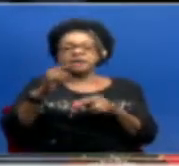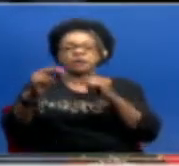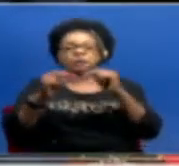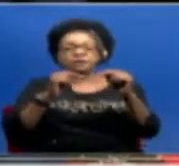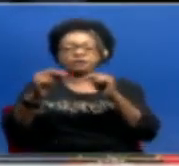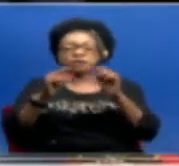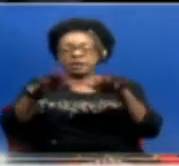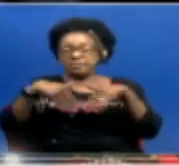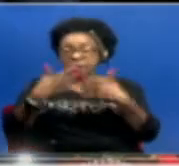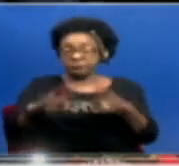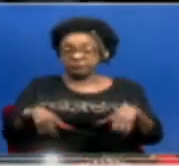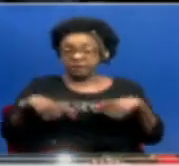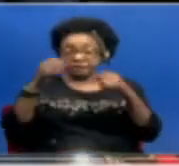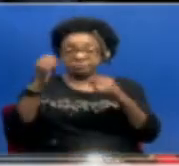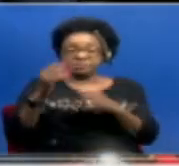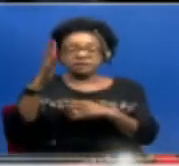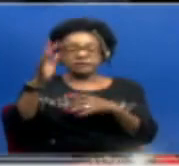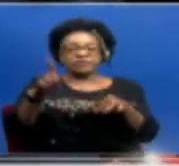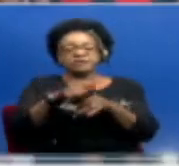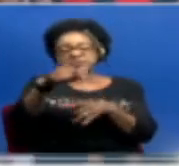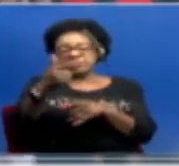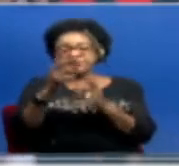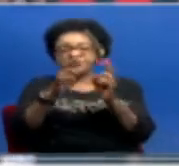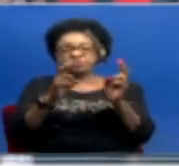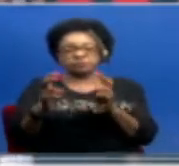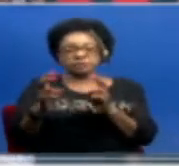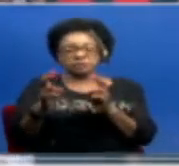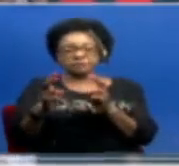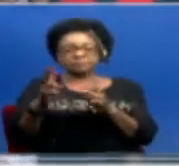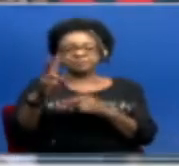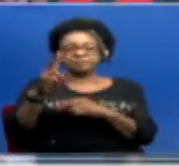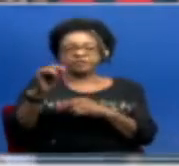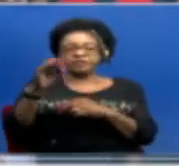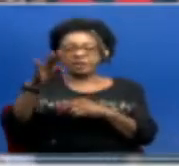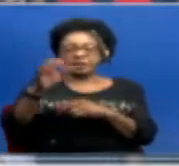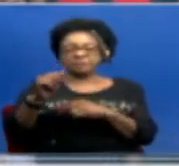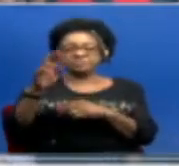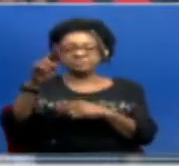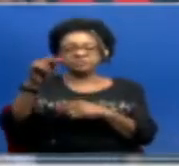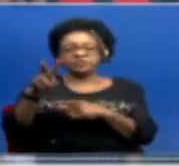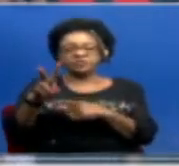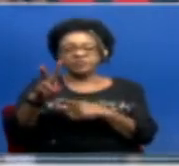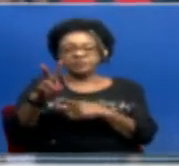gharama ya maisha na masuala mengine. Vera Mora, NTV, Nairobi.